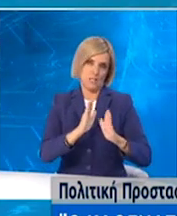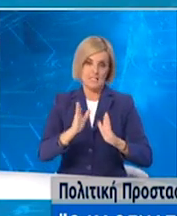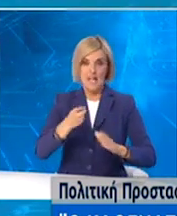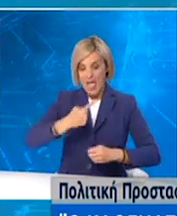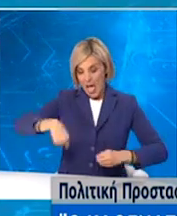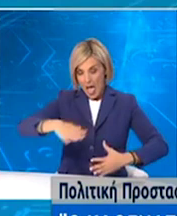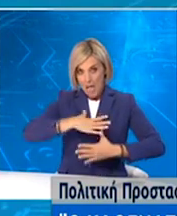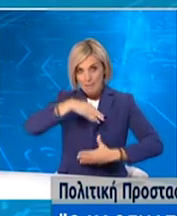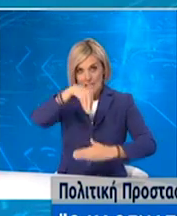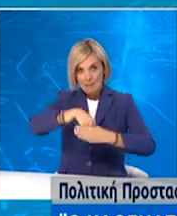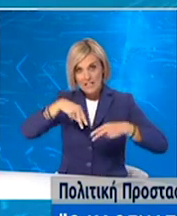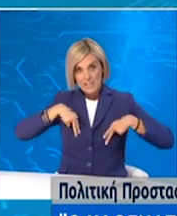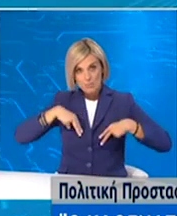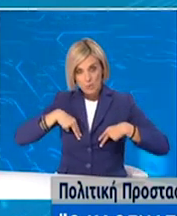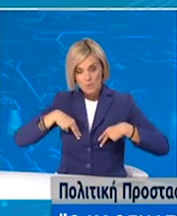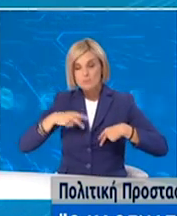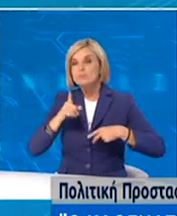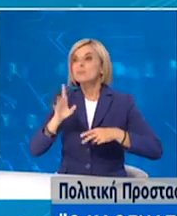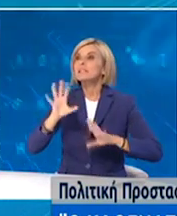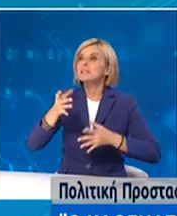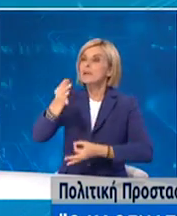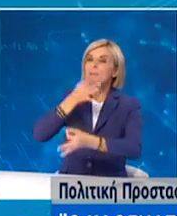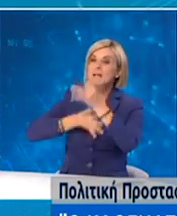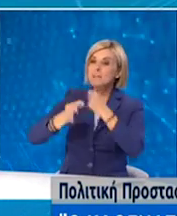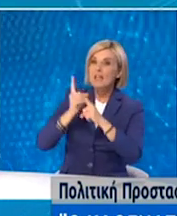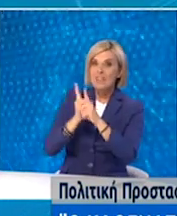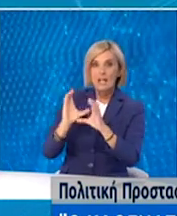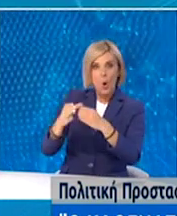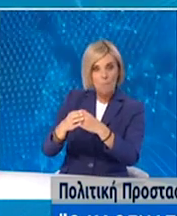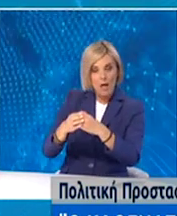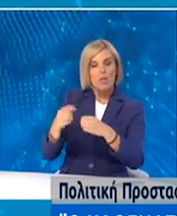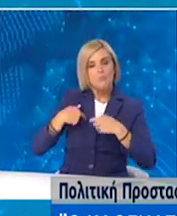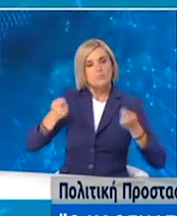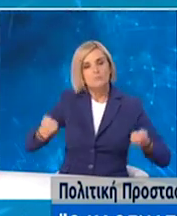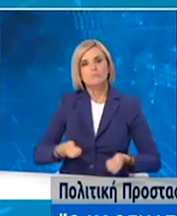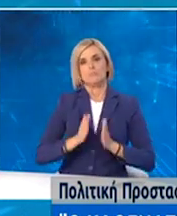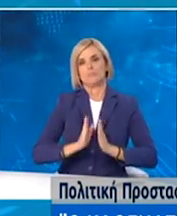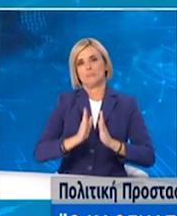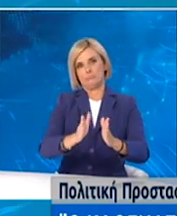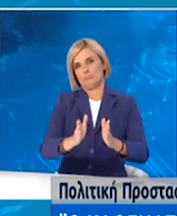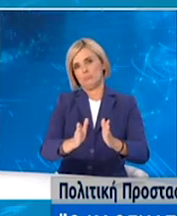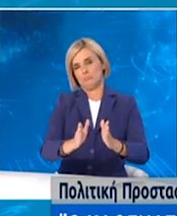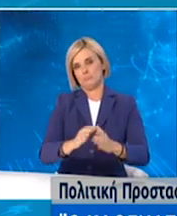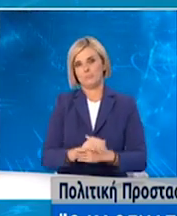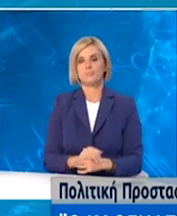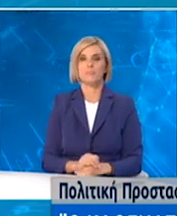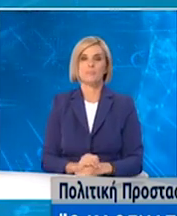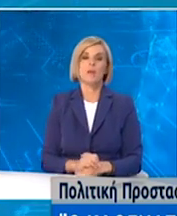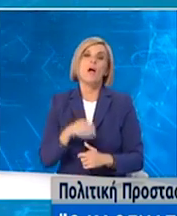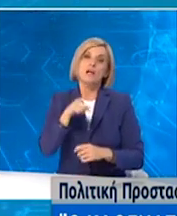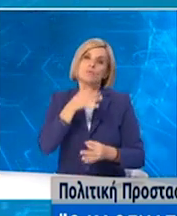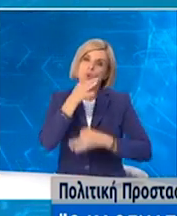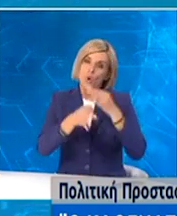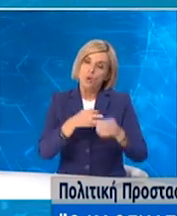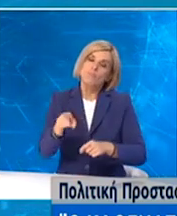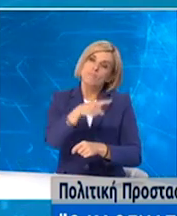τις διαδικασίες, τις εντολές και τις οδηγίες των επιδημιολόγων και αναλόγως πράττουμε. Ως εκ τούτου θα